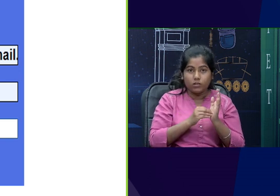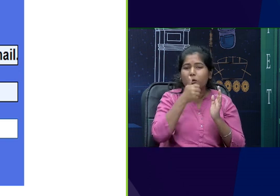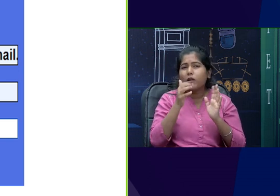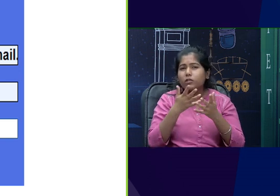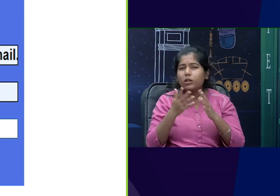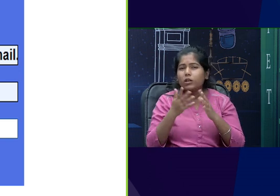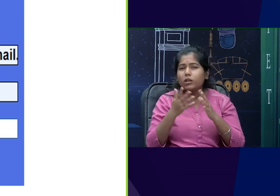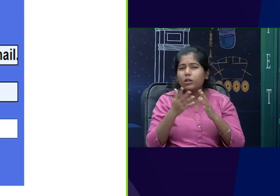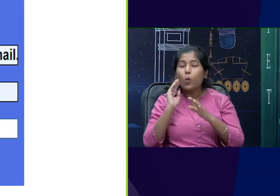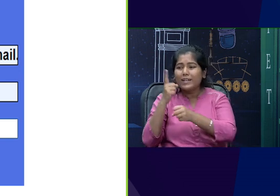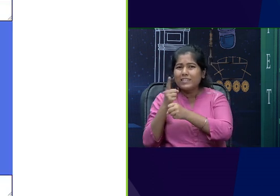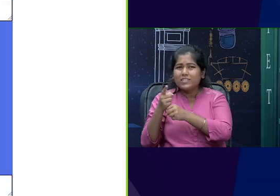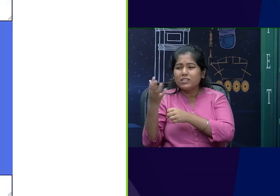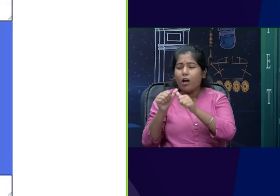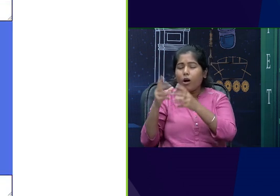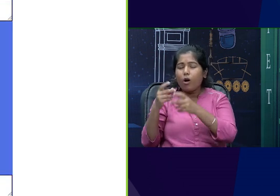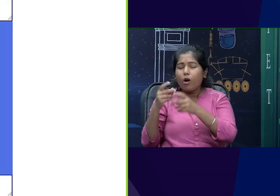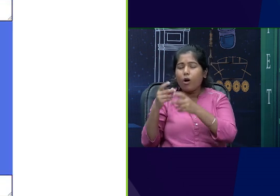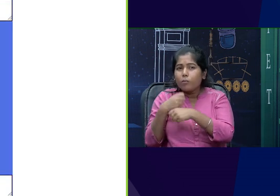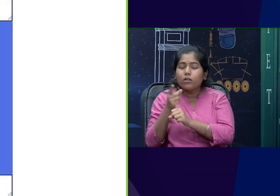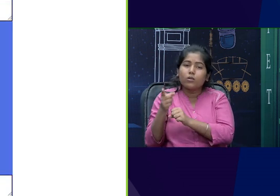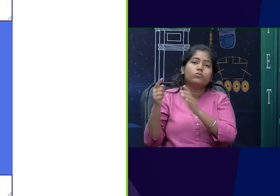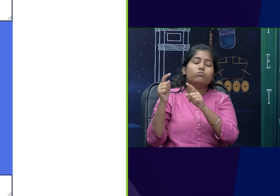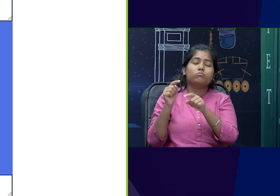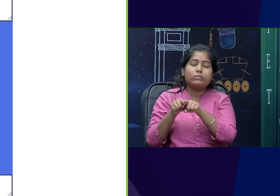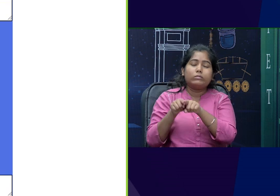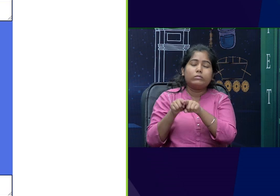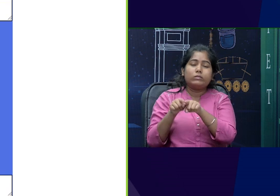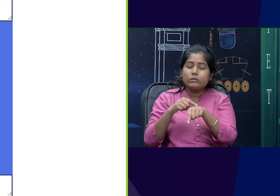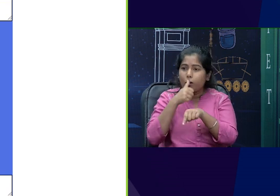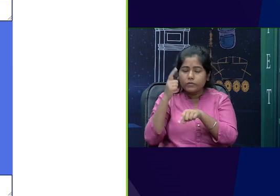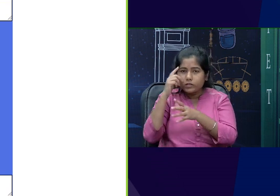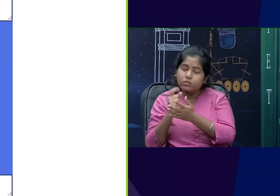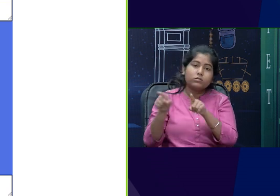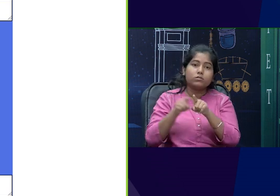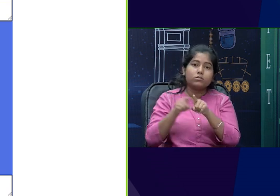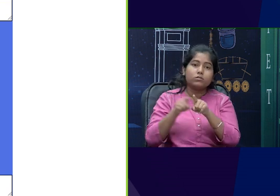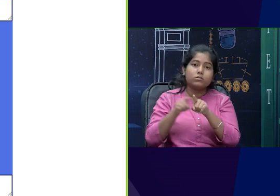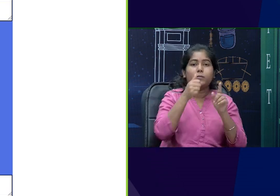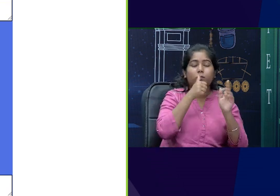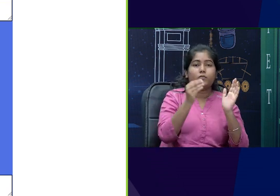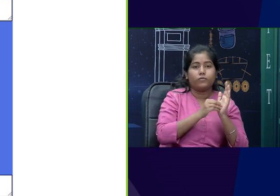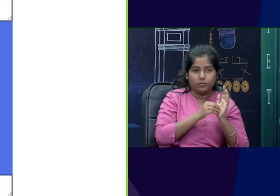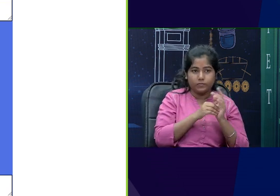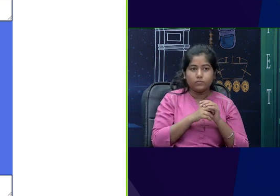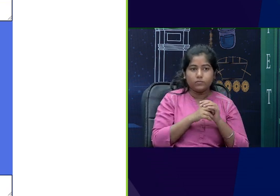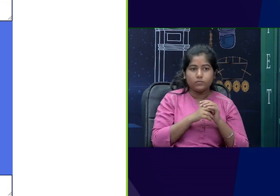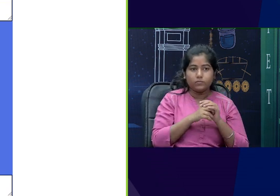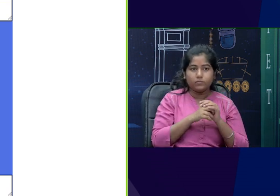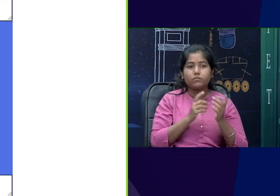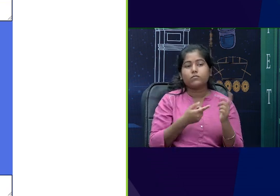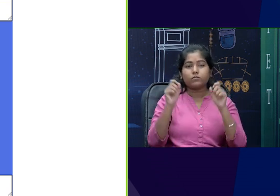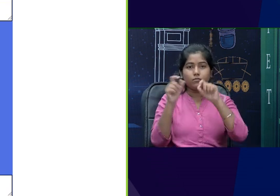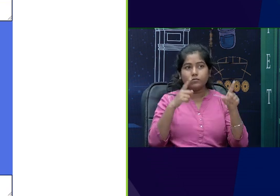पर उनको ऐड करना है, प्लीज नेक्स्ट, ठीक है। एंड सेकंड थिंग क्या है इसमें कि एक्सेसिबल भी है,